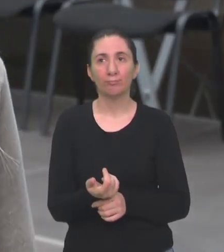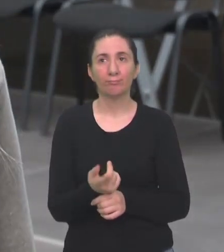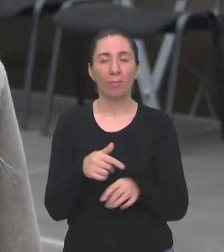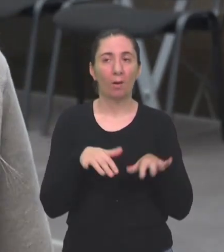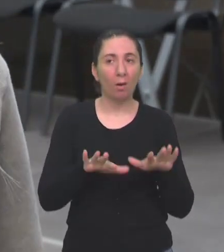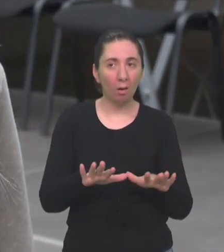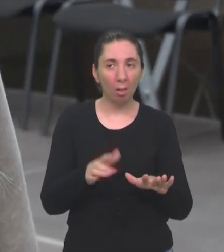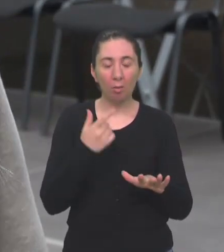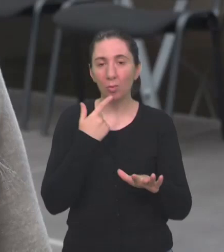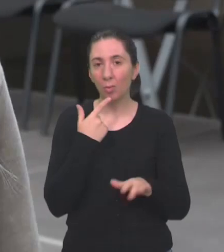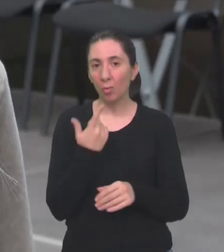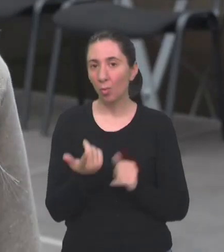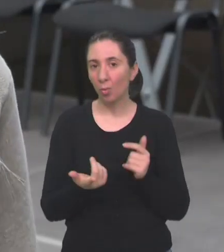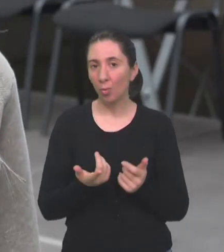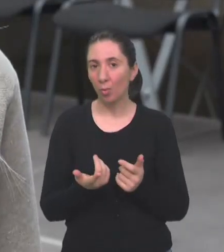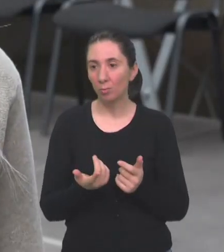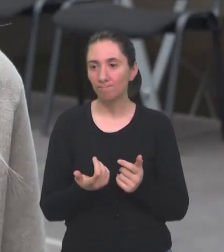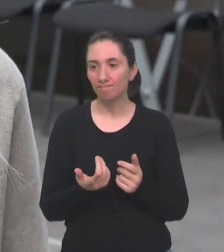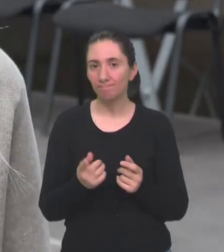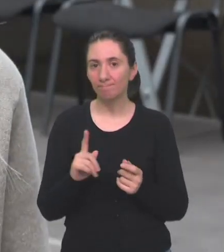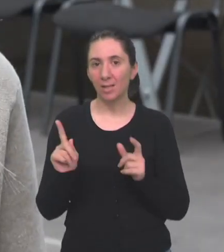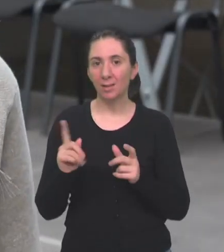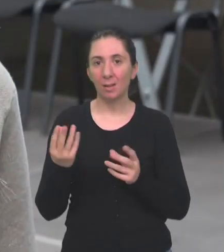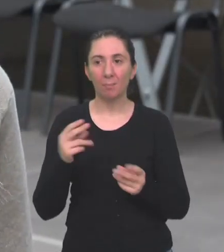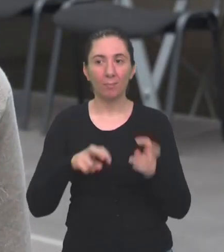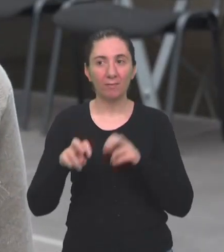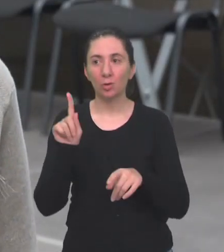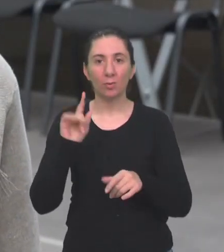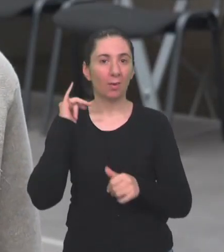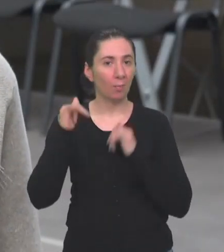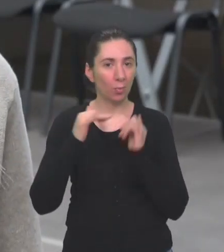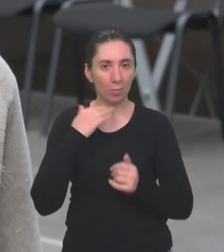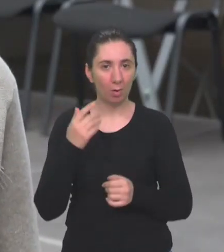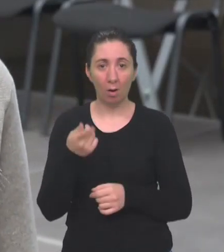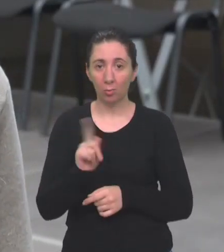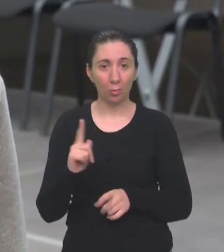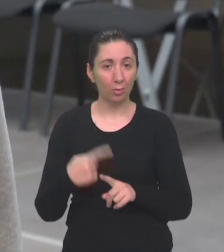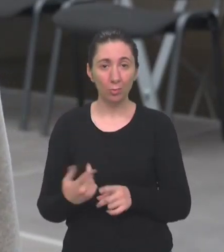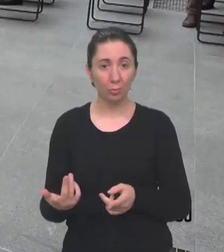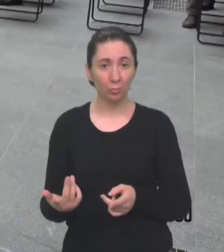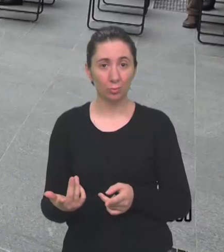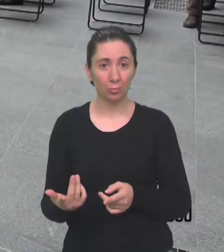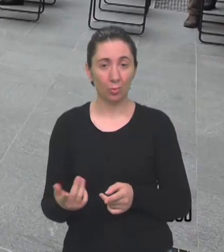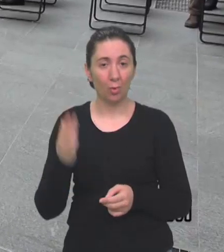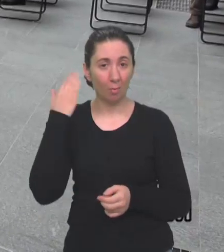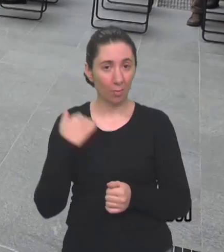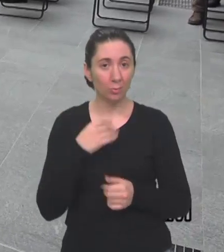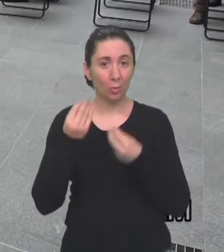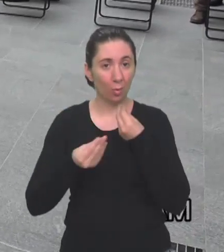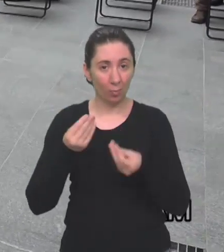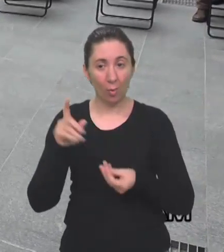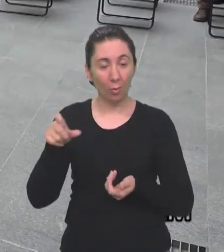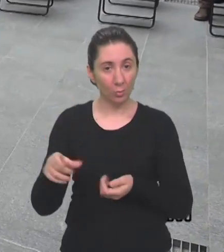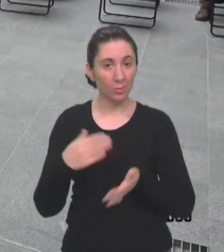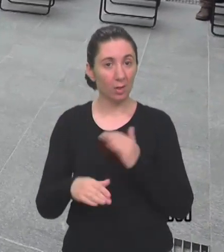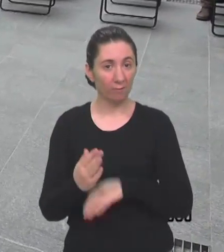ljudi koji, eto, se baš previše ne kreću, ne putuju, ali to zapravo nije točno. Presećan je objasnila da